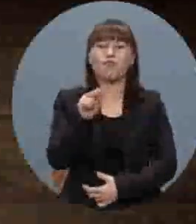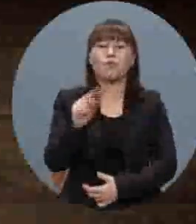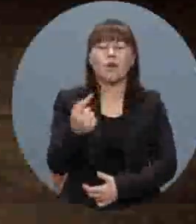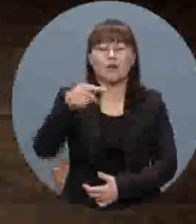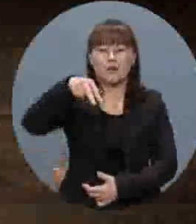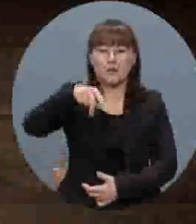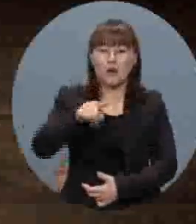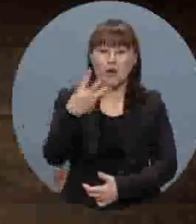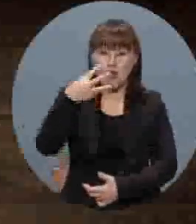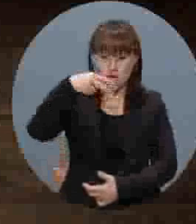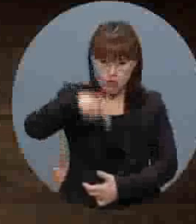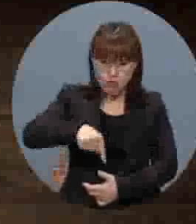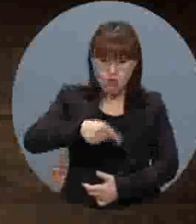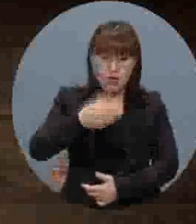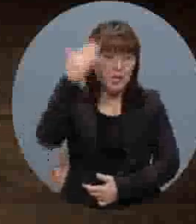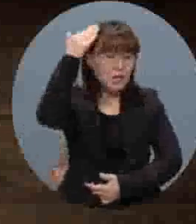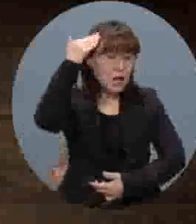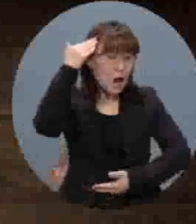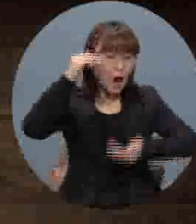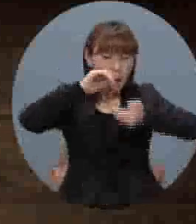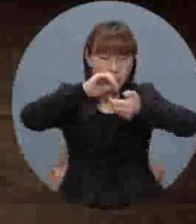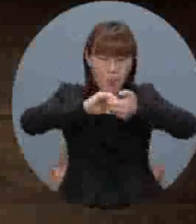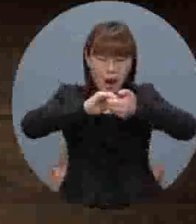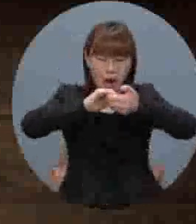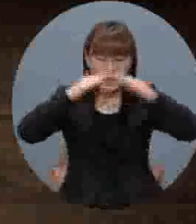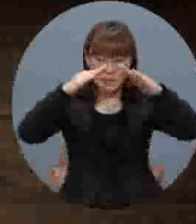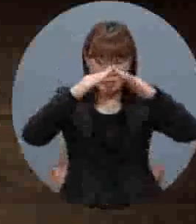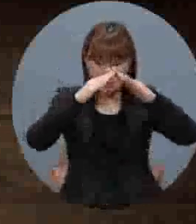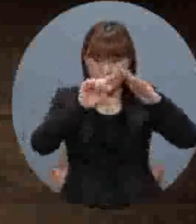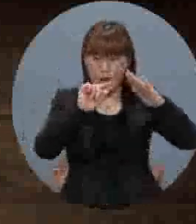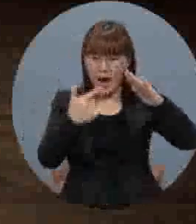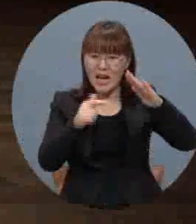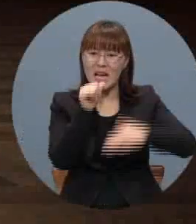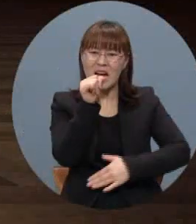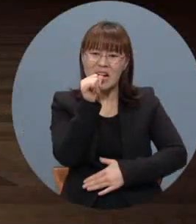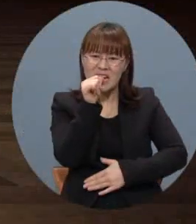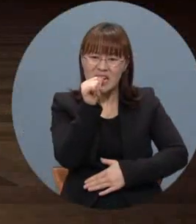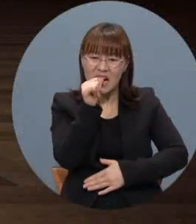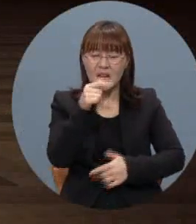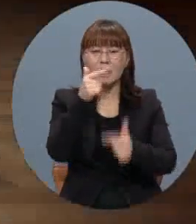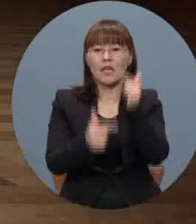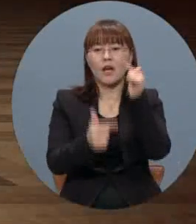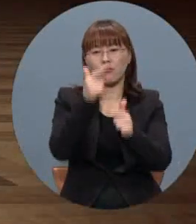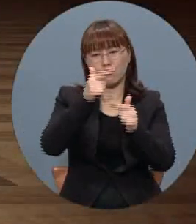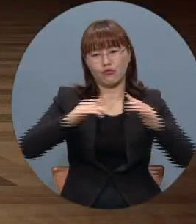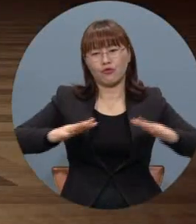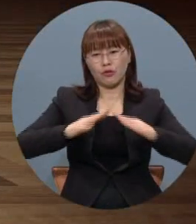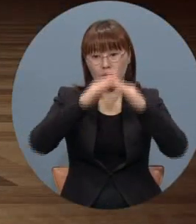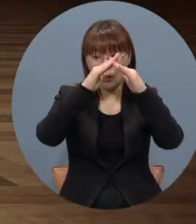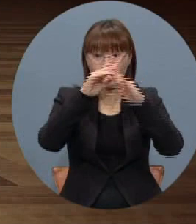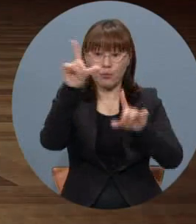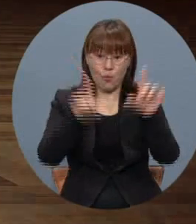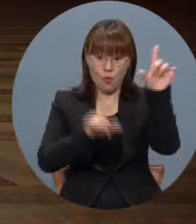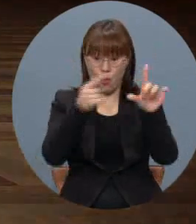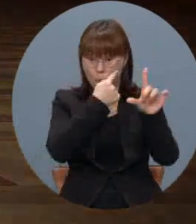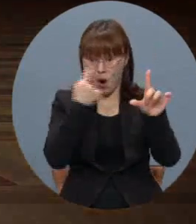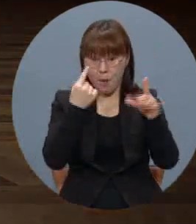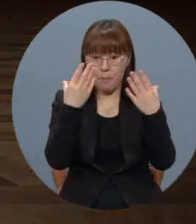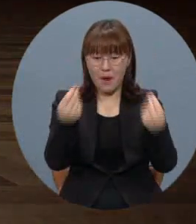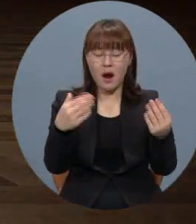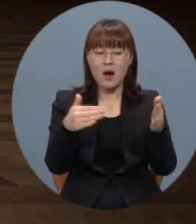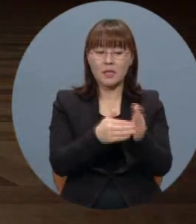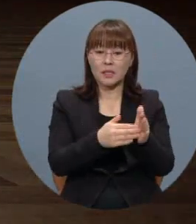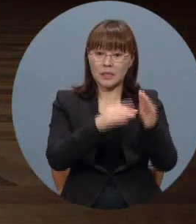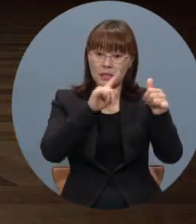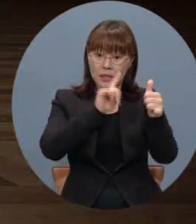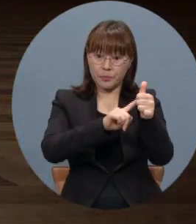실제로는 기와지붕이 아닌 양철지붕 목적건축물인 것을 확인할 수 있습니다. 이상화의 생가를 확인할